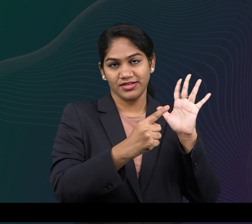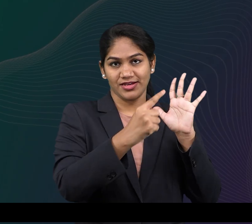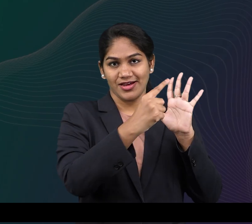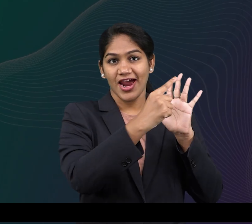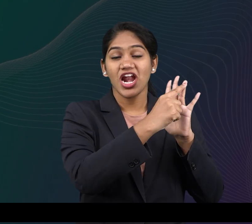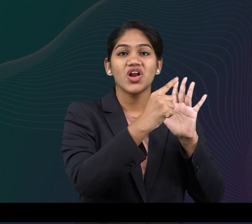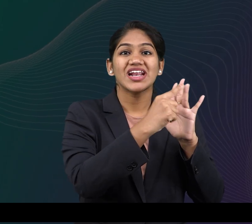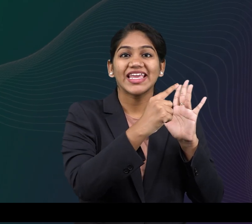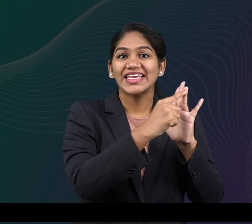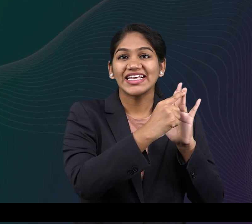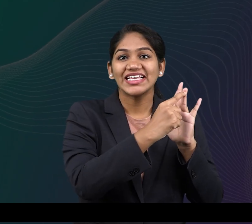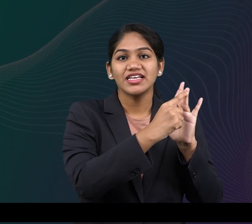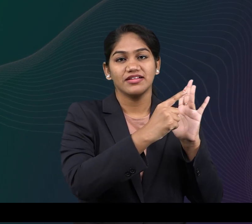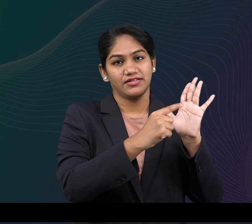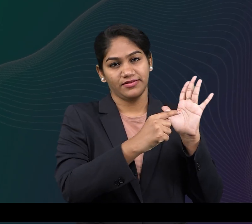अनामिका,